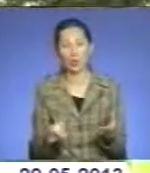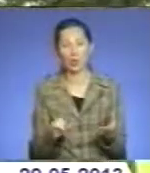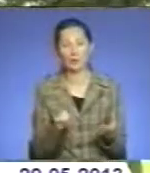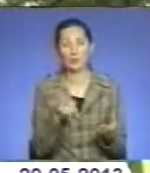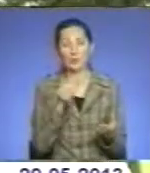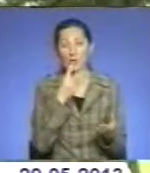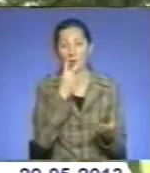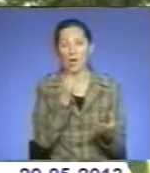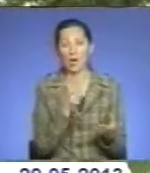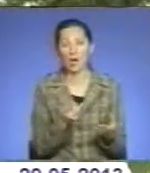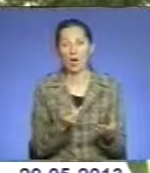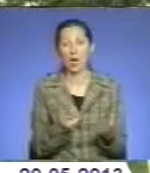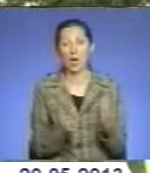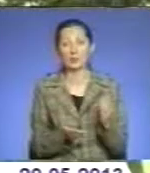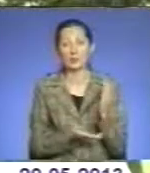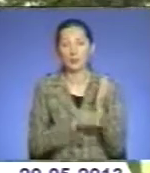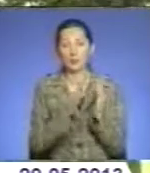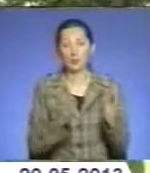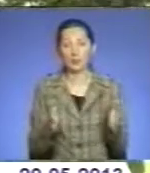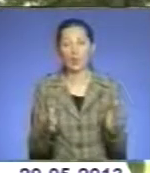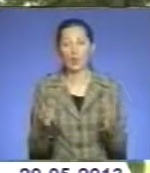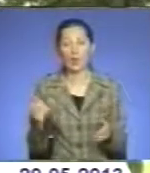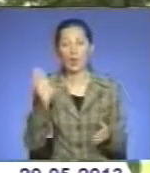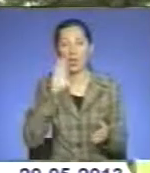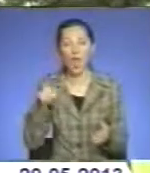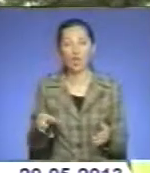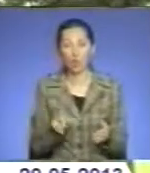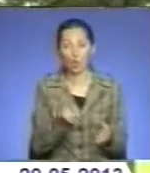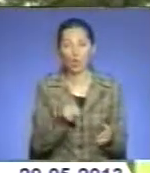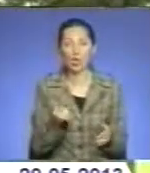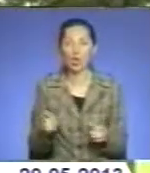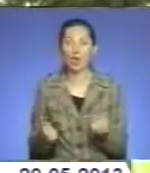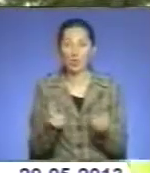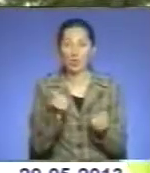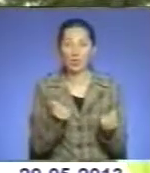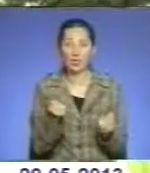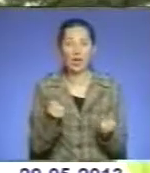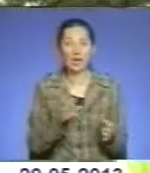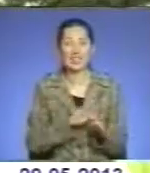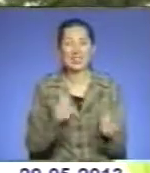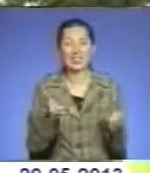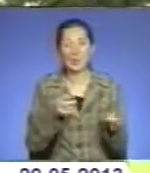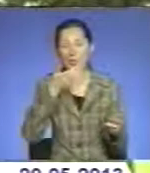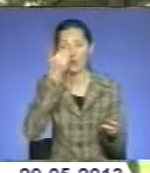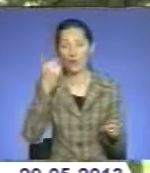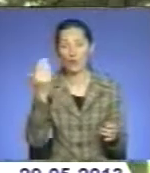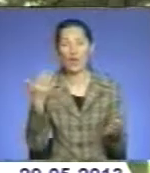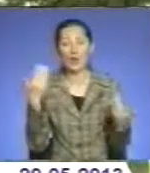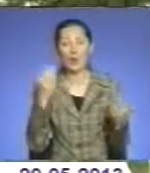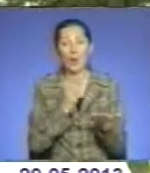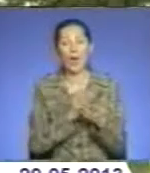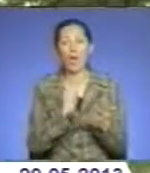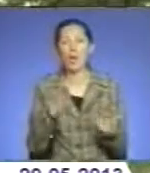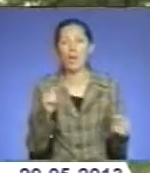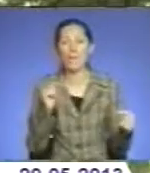ті краєвиди, які йдуть по дорозі, по якій ви рухаєтеся. Но обов'язково треба не забувати, що ваш відпочинок має бути повною